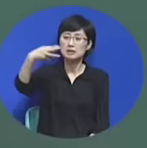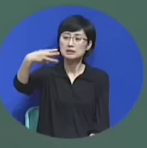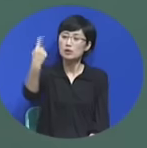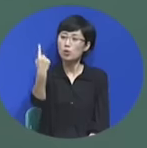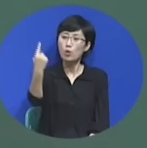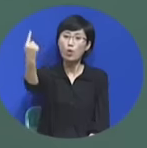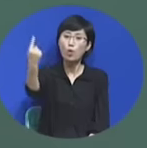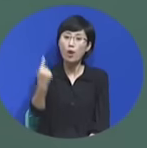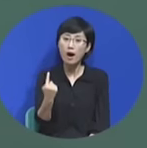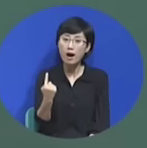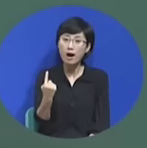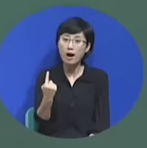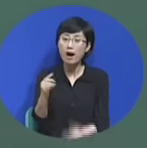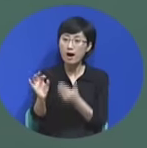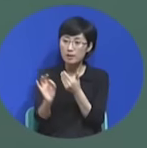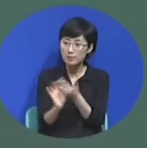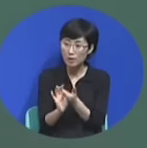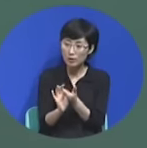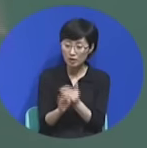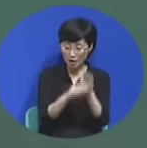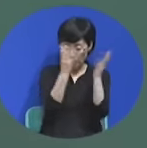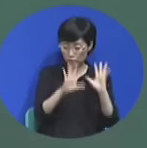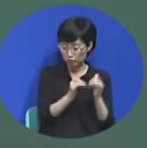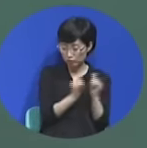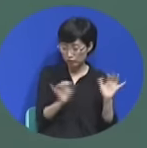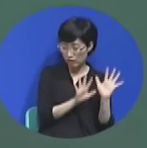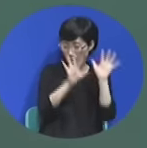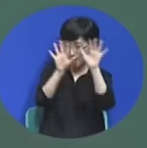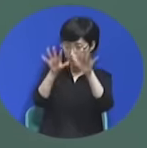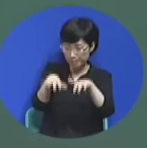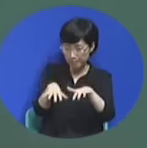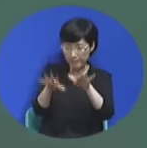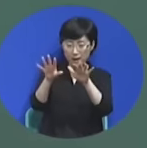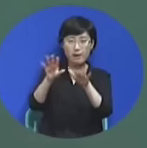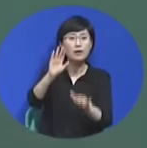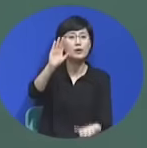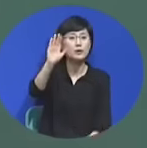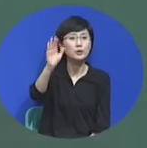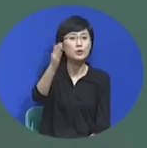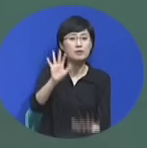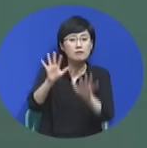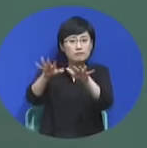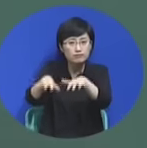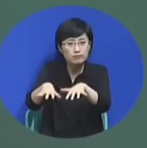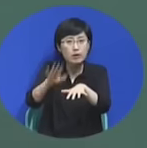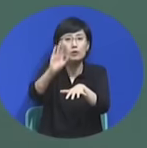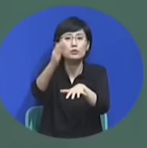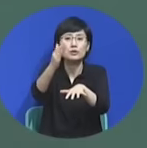실로가 오시면 모든 백성이 그 앞에 복종하고 굴복시킨다는 거예요.